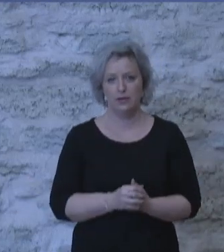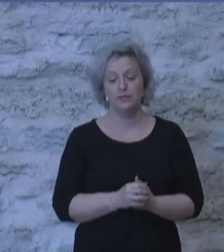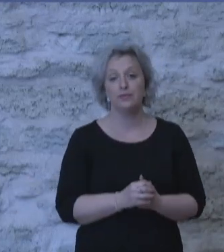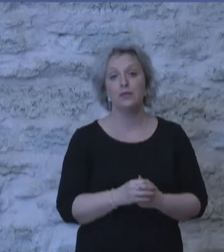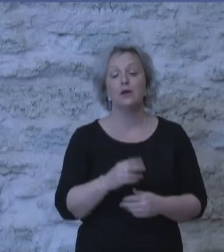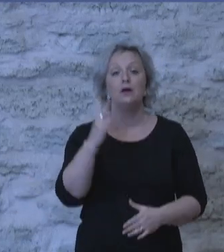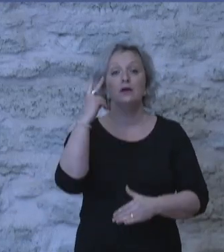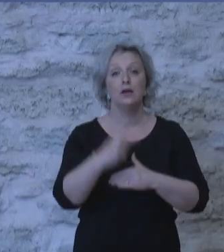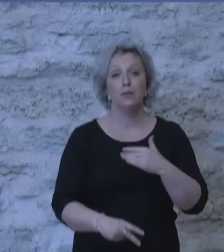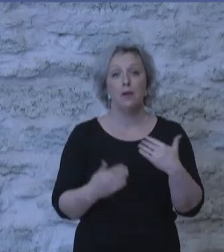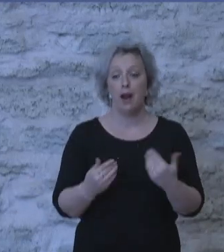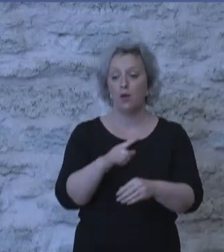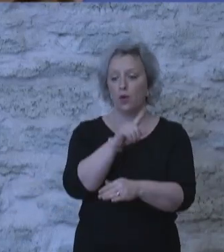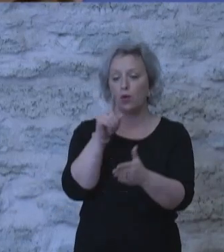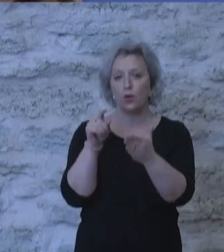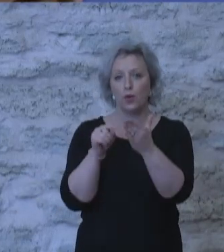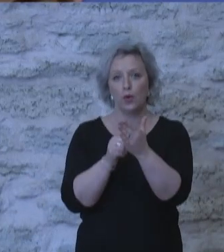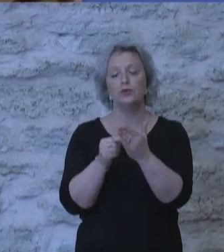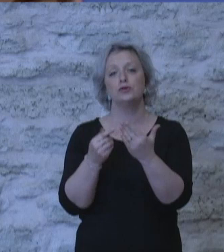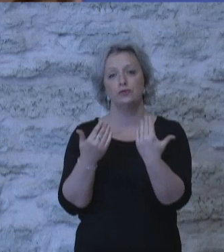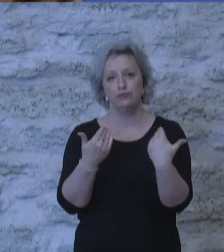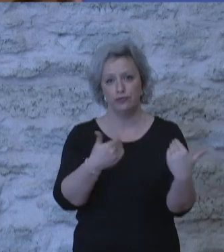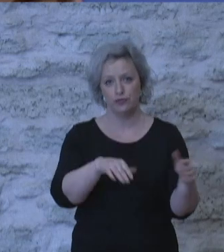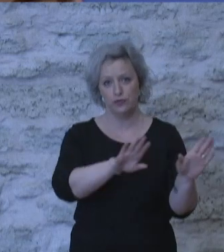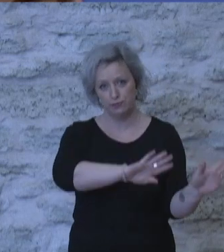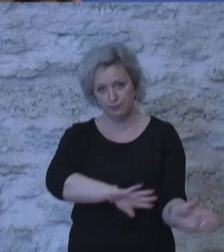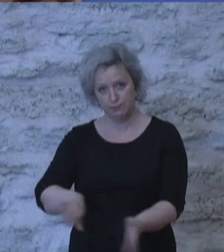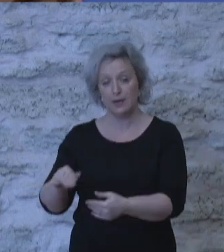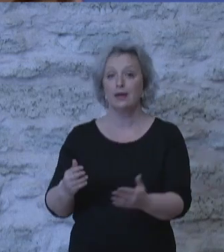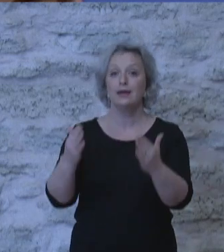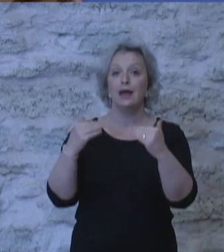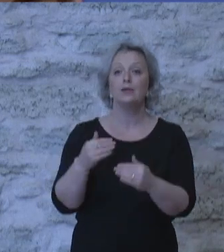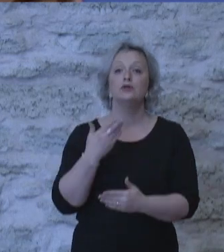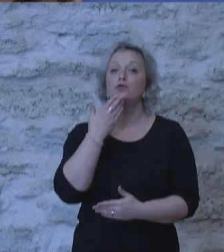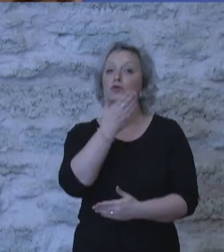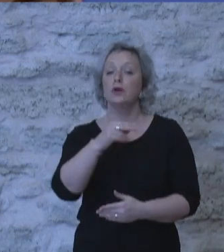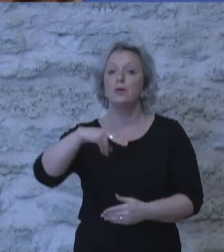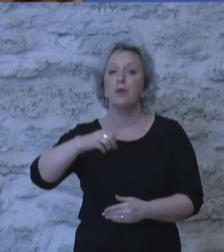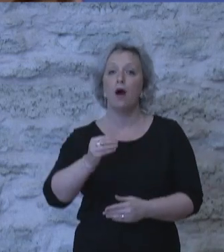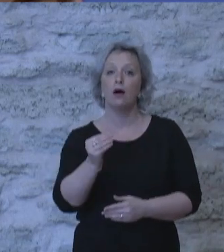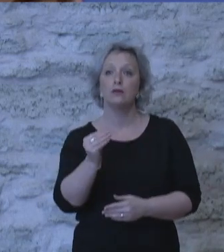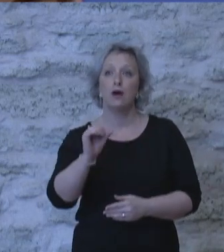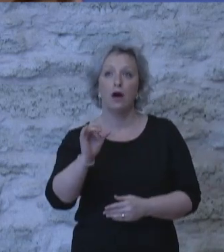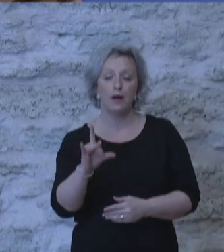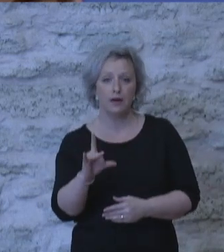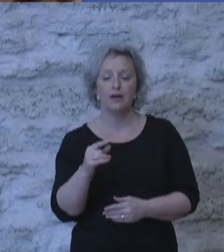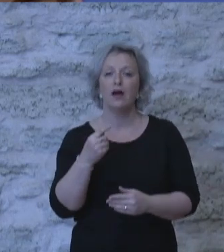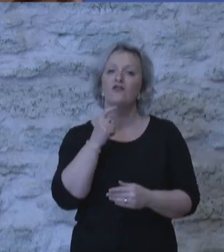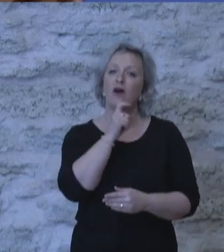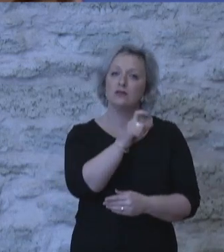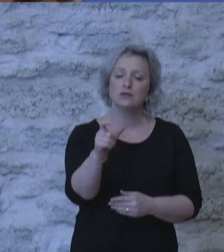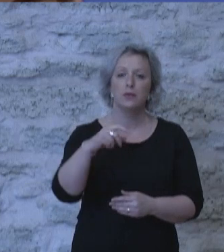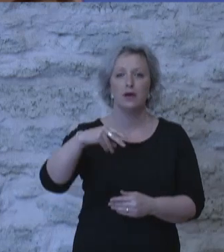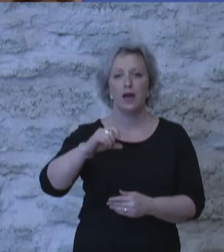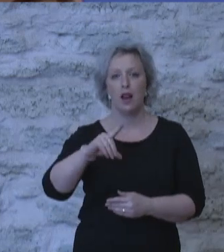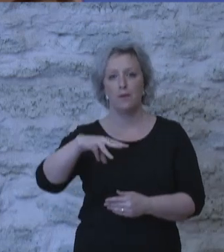Lõpetan selle küsimuse käsitlemise ja järgmisena küsib Vibari Padar ja vastab siseminister Martelme Palun.